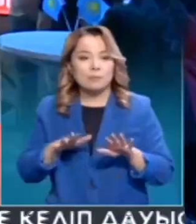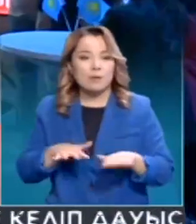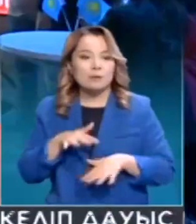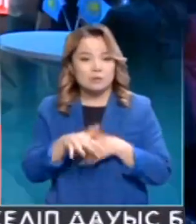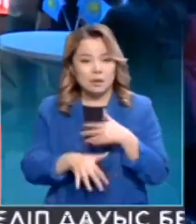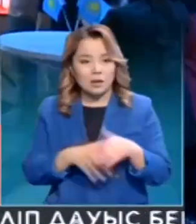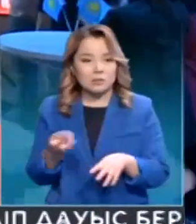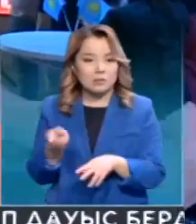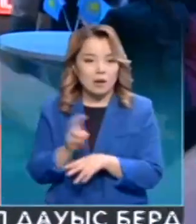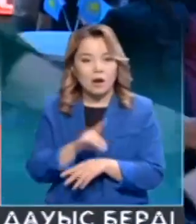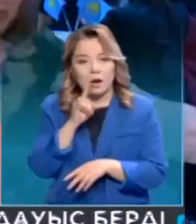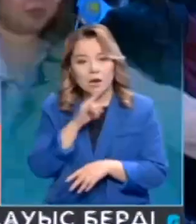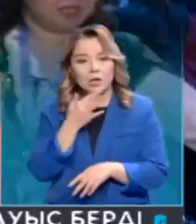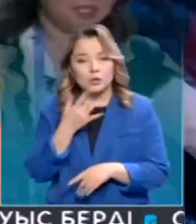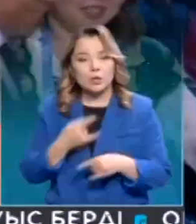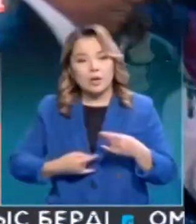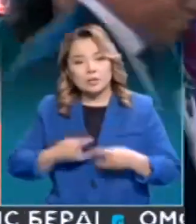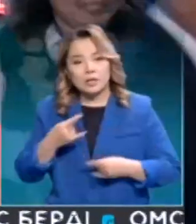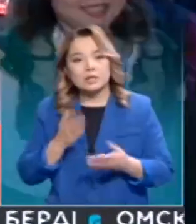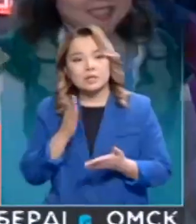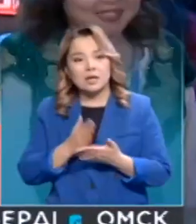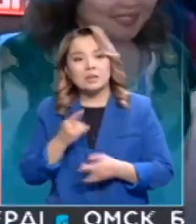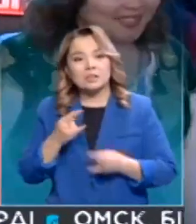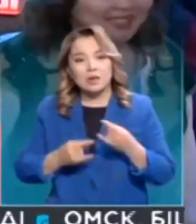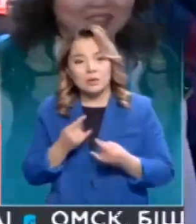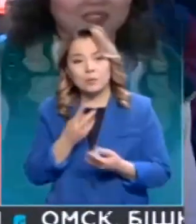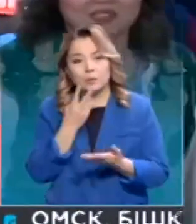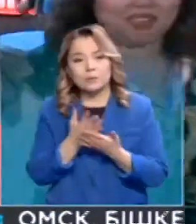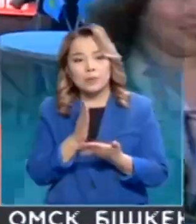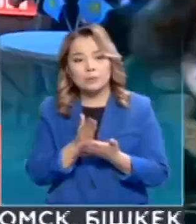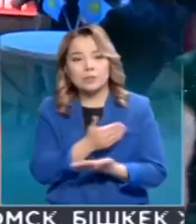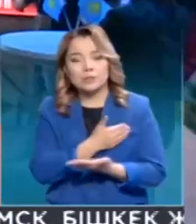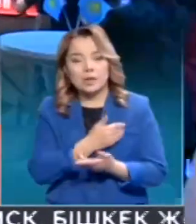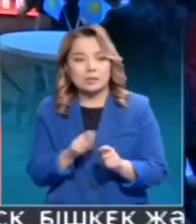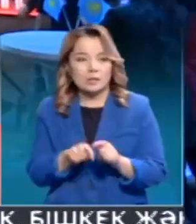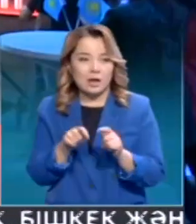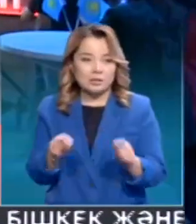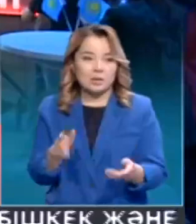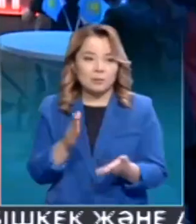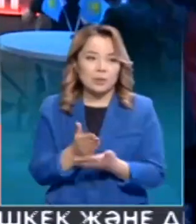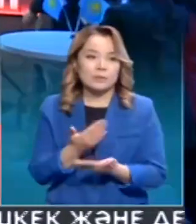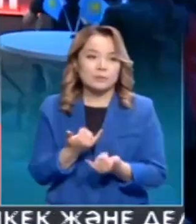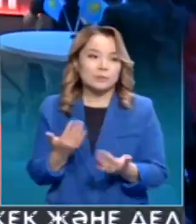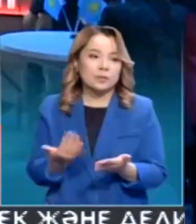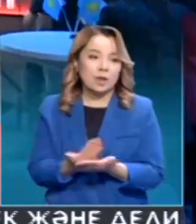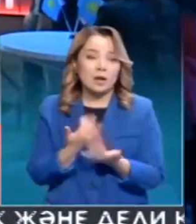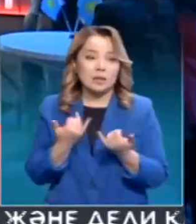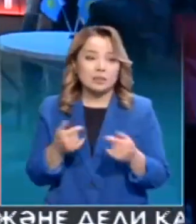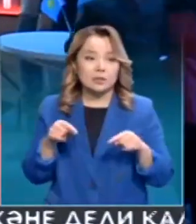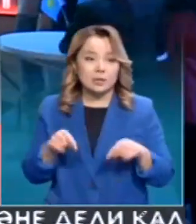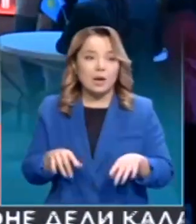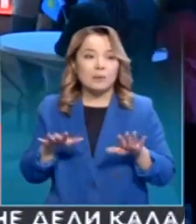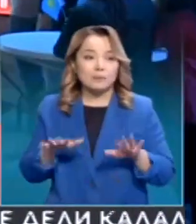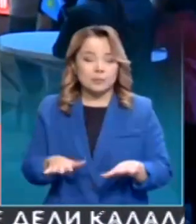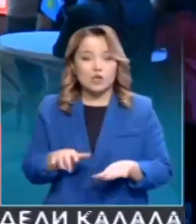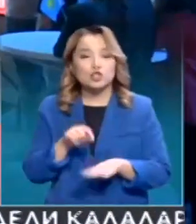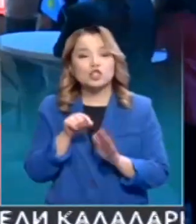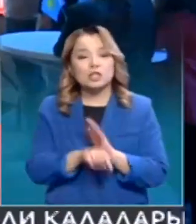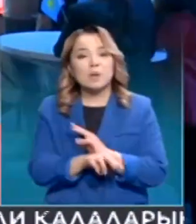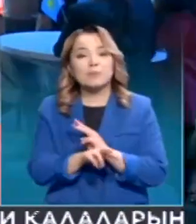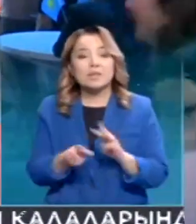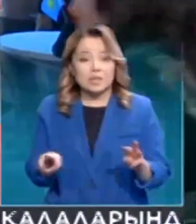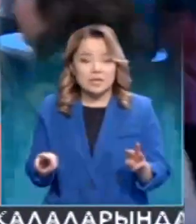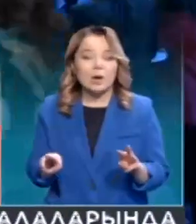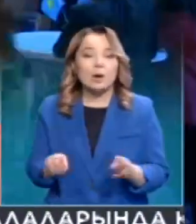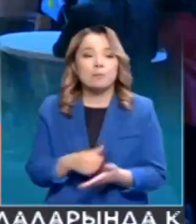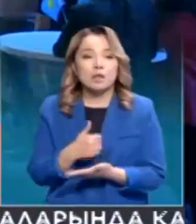қажет, немесе Қазақстан ұлттық арнасының тікелей эфирін тамашалау қажет. Тағы бір айта кетерлігі, жаңа ғана дәл осы жерге Ішкі істер министрлігі